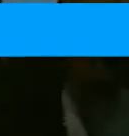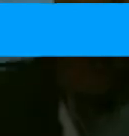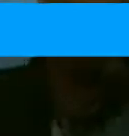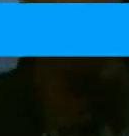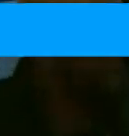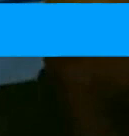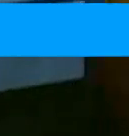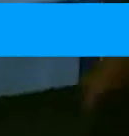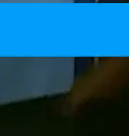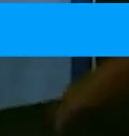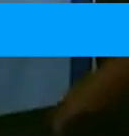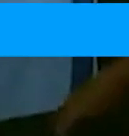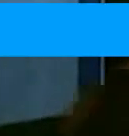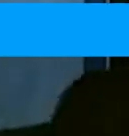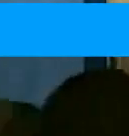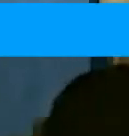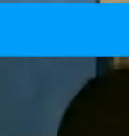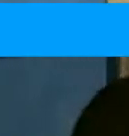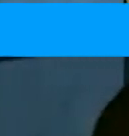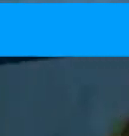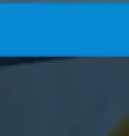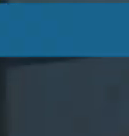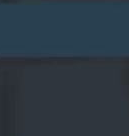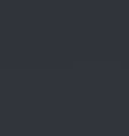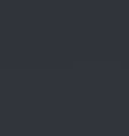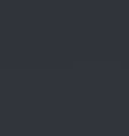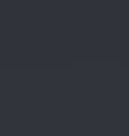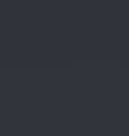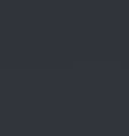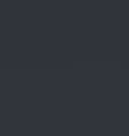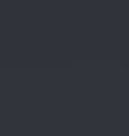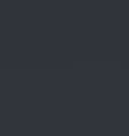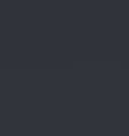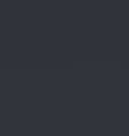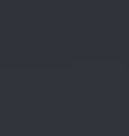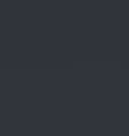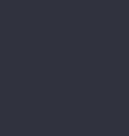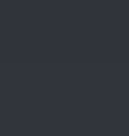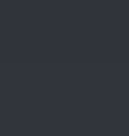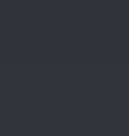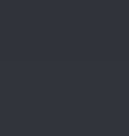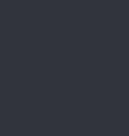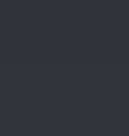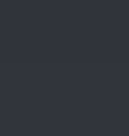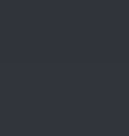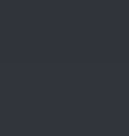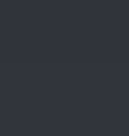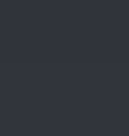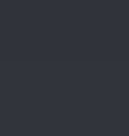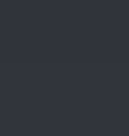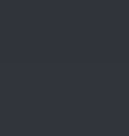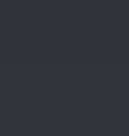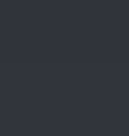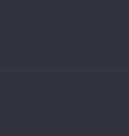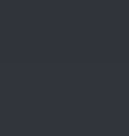שאנחנו שומעים, ויכול להיות שבאמת יש אווירה טובה, אבל בסוף צריך להביא גם קבלות, ואנחנו חוזרים על זה ואומרים את זה, המטרה היא לסיים